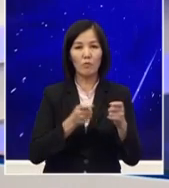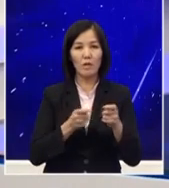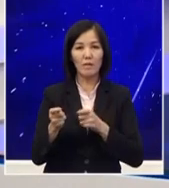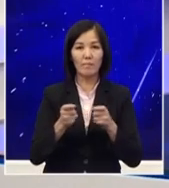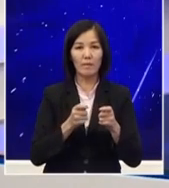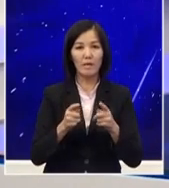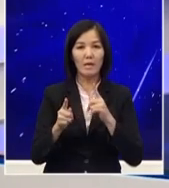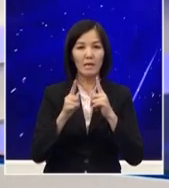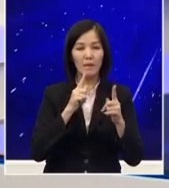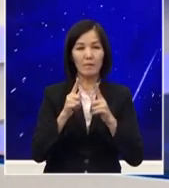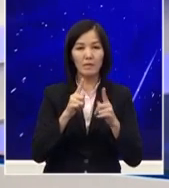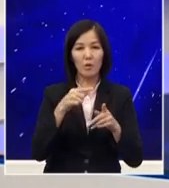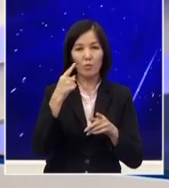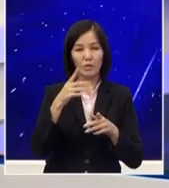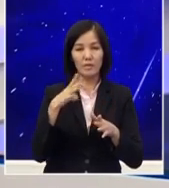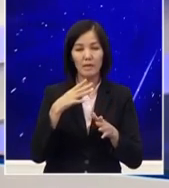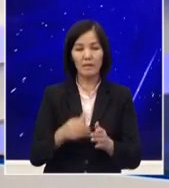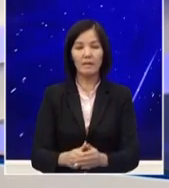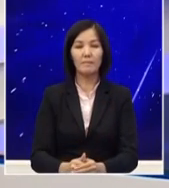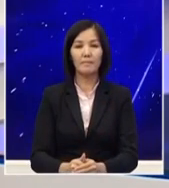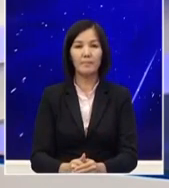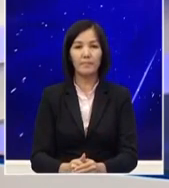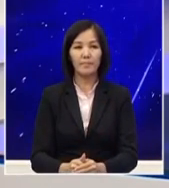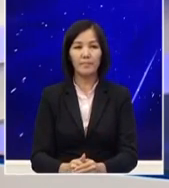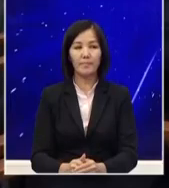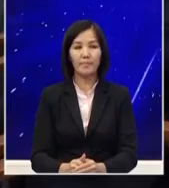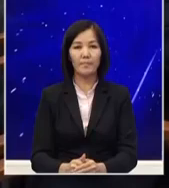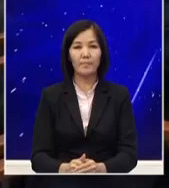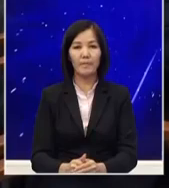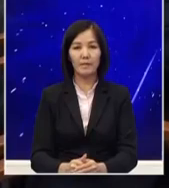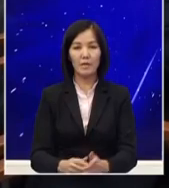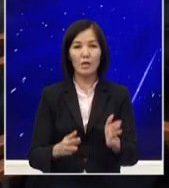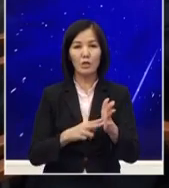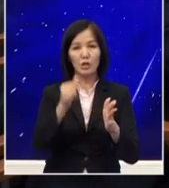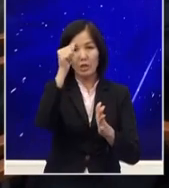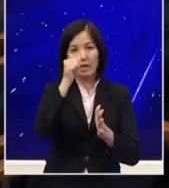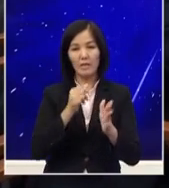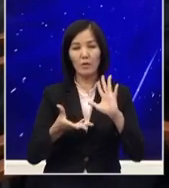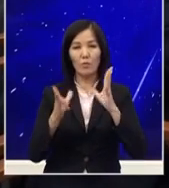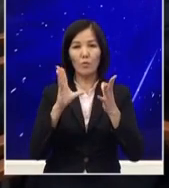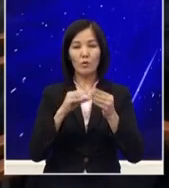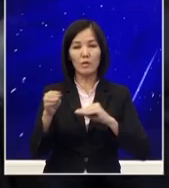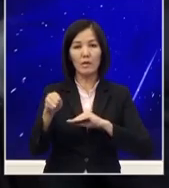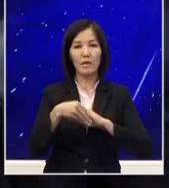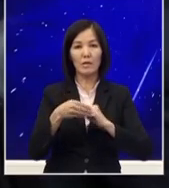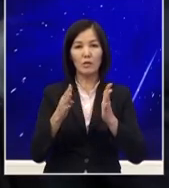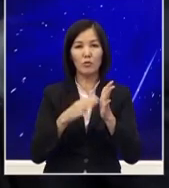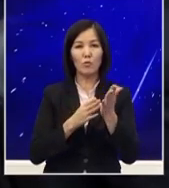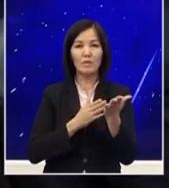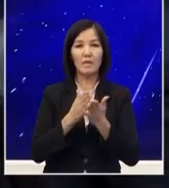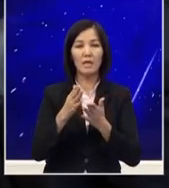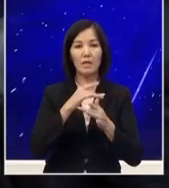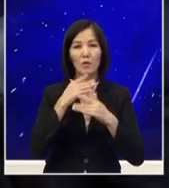өткен ведомствоаралық комиссия отырысында айтылды. Соңғы 7 айдың қорытындысында жемқорлық сипаты 9 салада басымдық